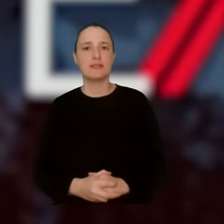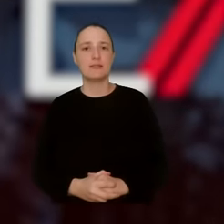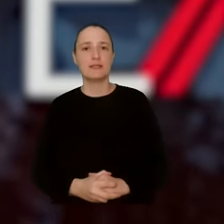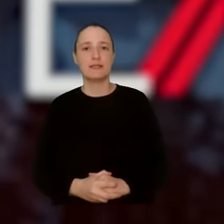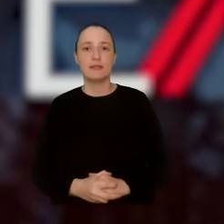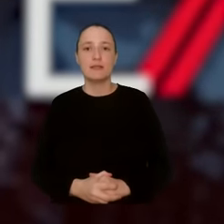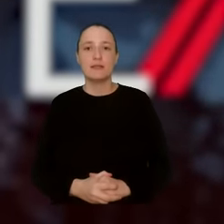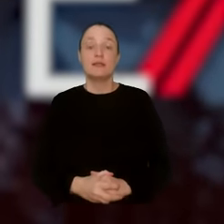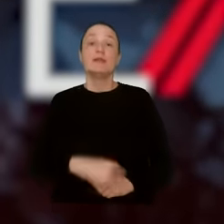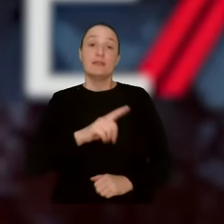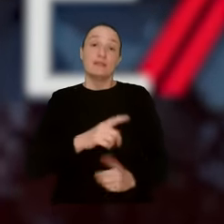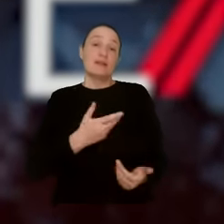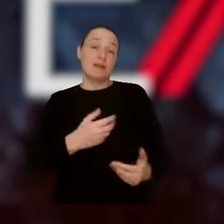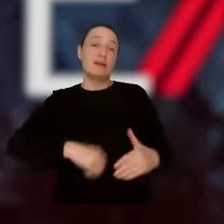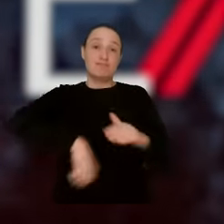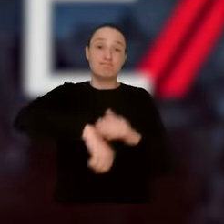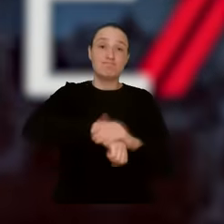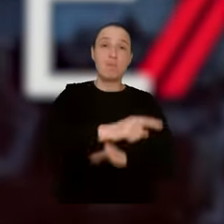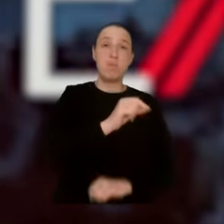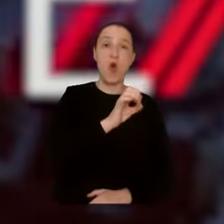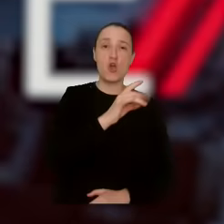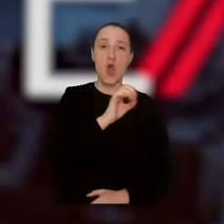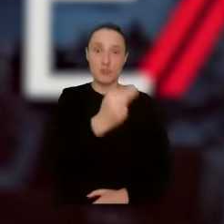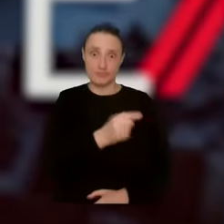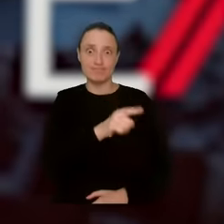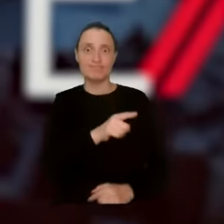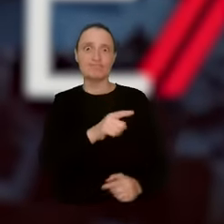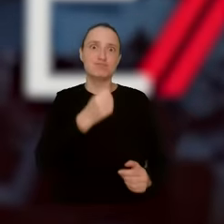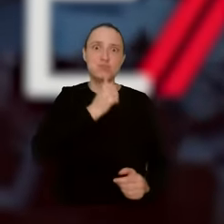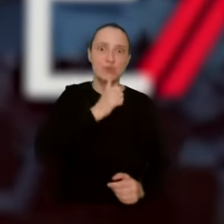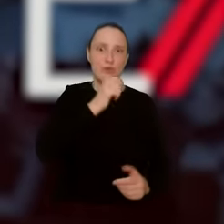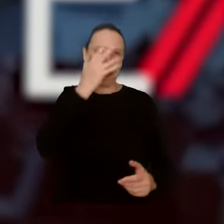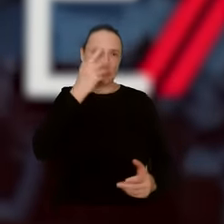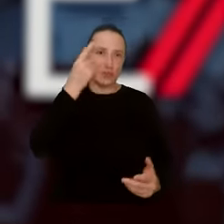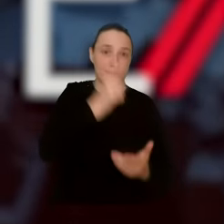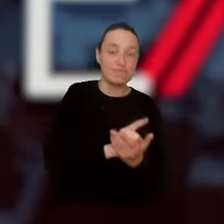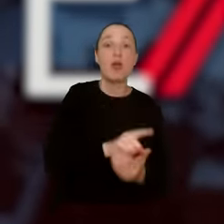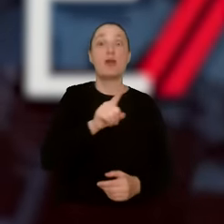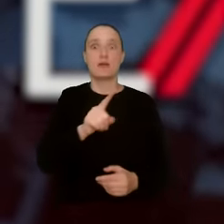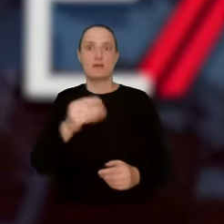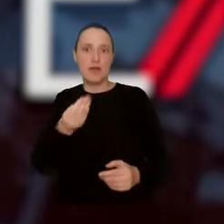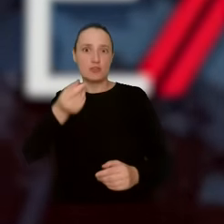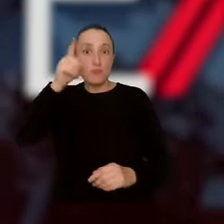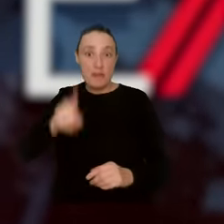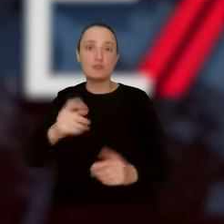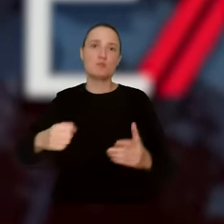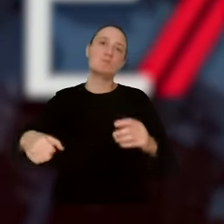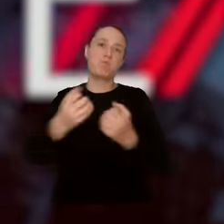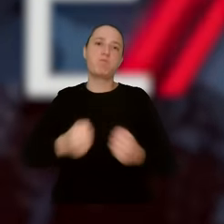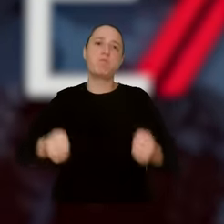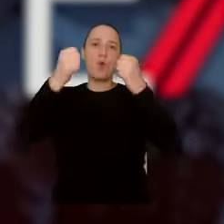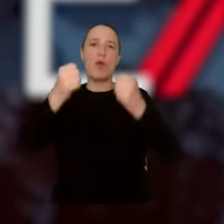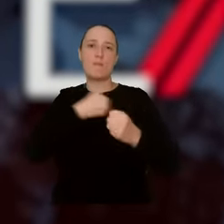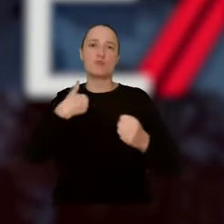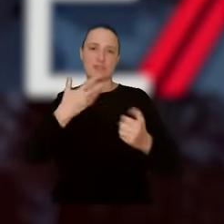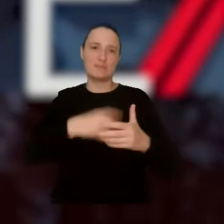Pogoń goni za marzeniem, ale ono może utonąć w Wiśle. Niespełna miesiąc pozostał do wyłonienia triumfatora piłkarskiego Pucharu Polski. Finaliści już